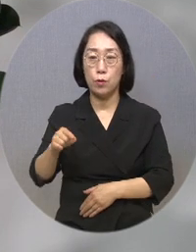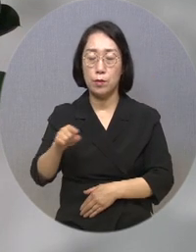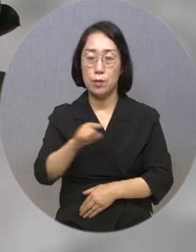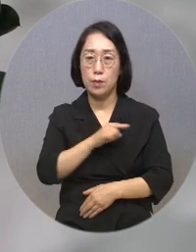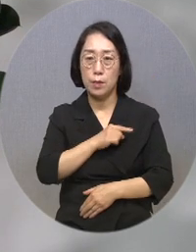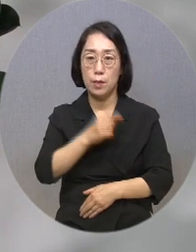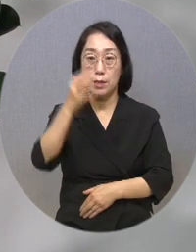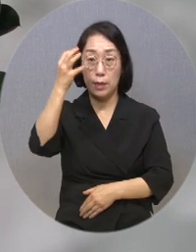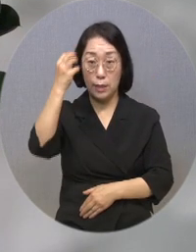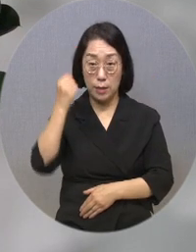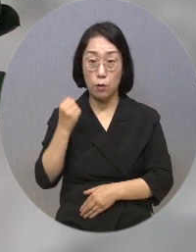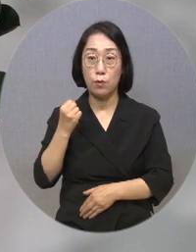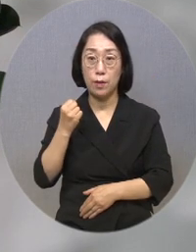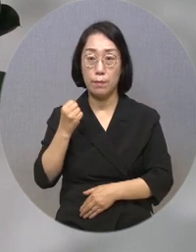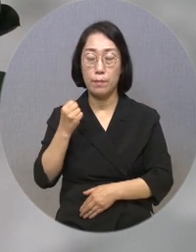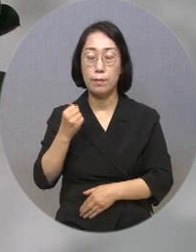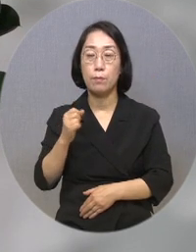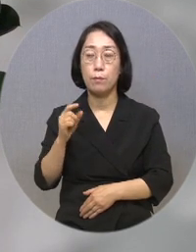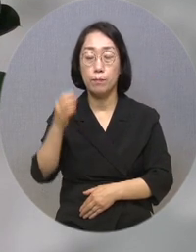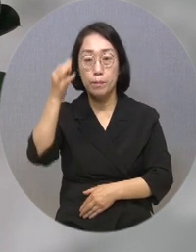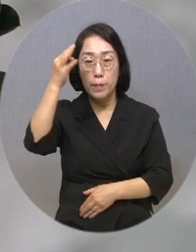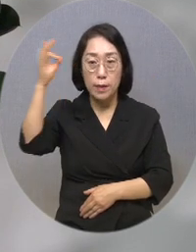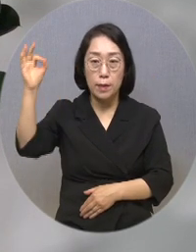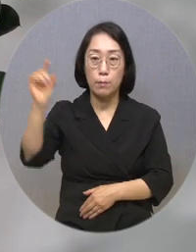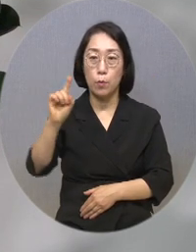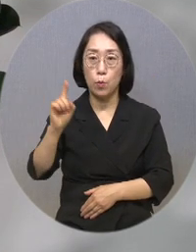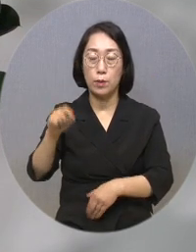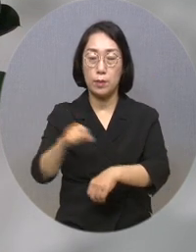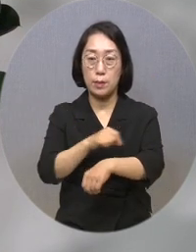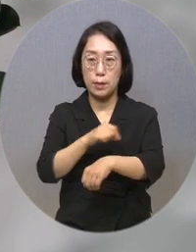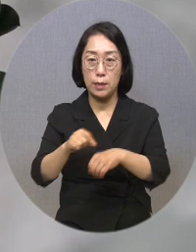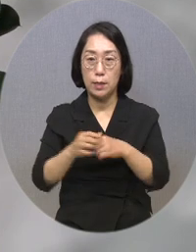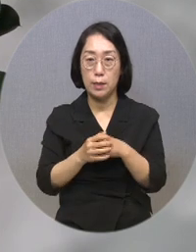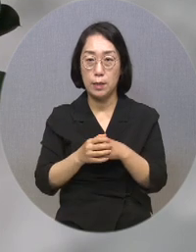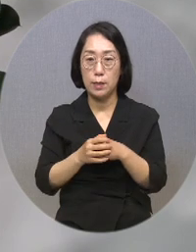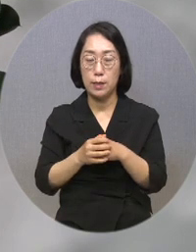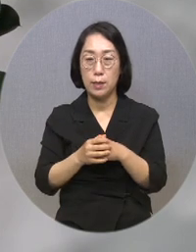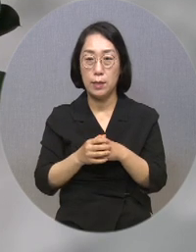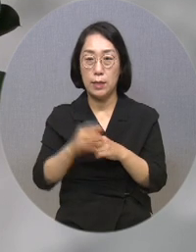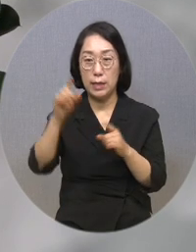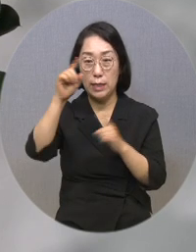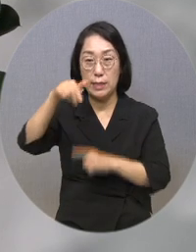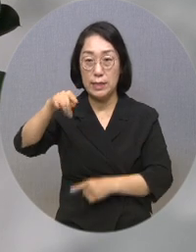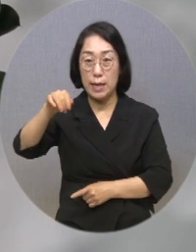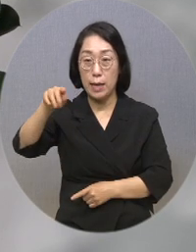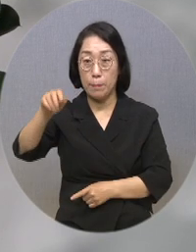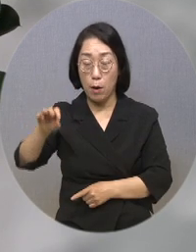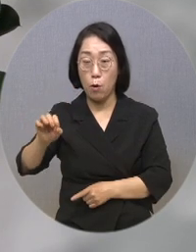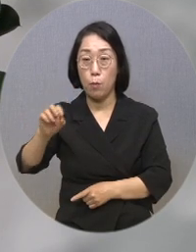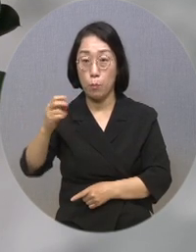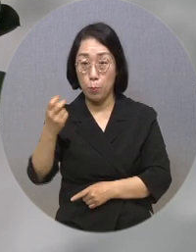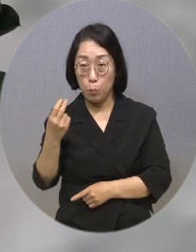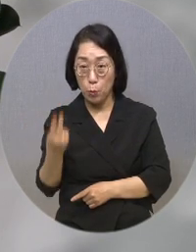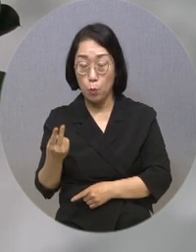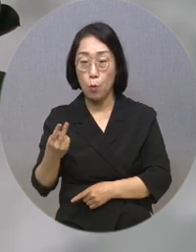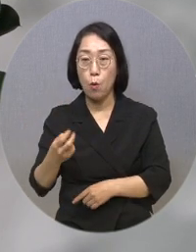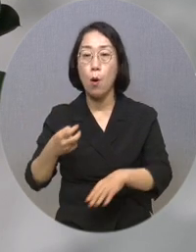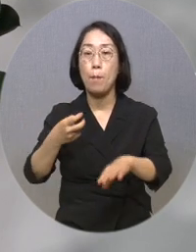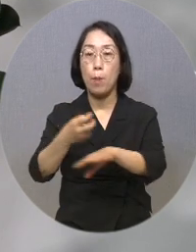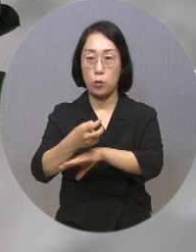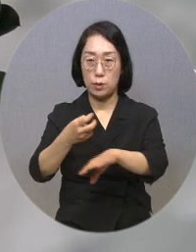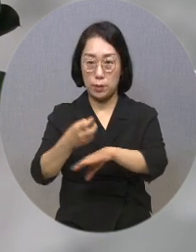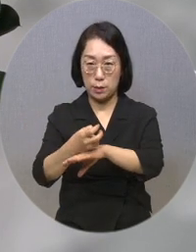것은 여러 가지가 많이 있지만 특히 이재명표 경기도형 공공버스를 제가